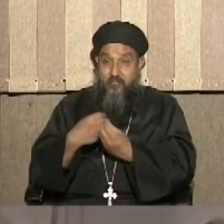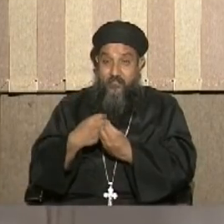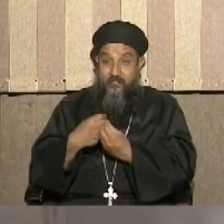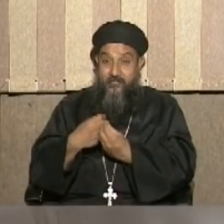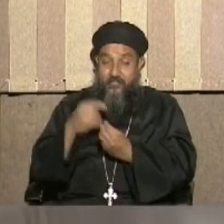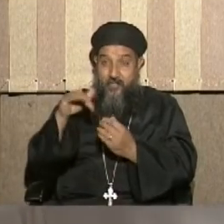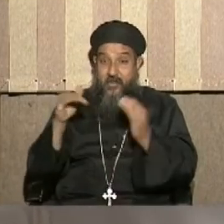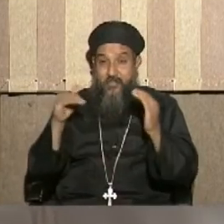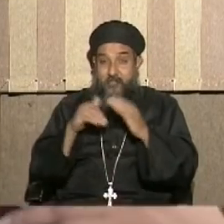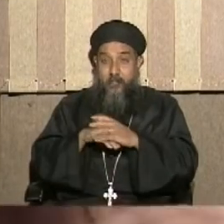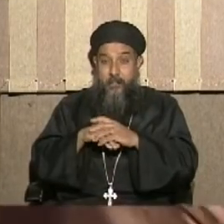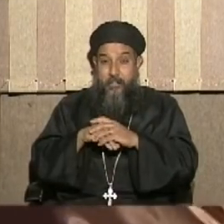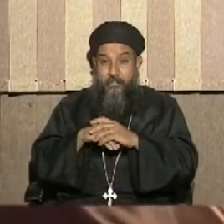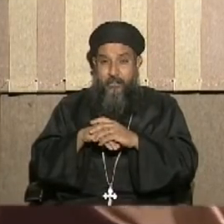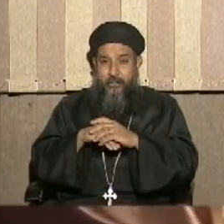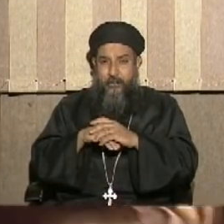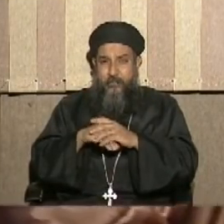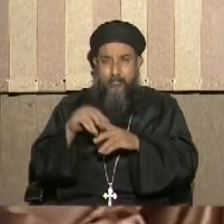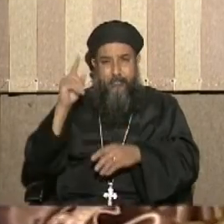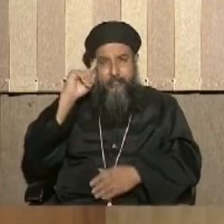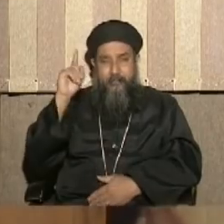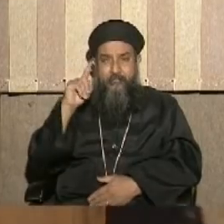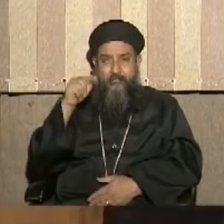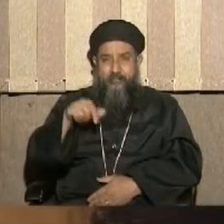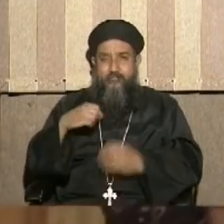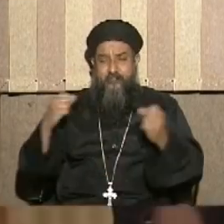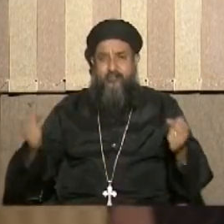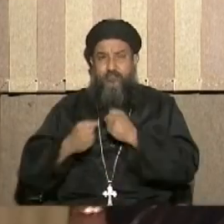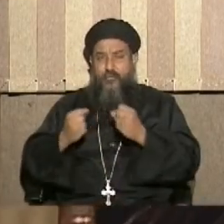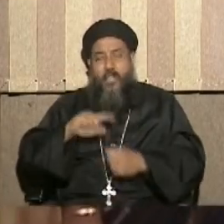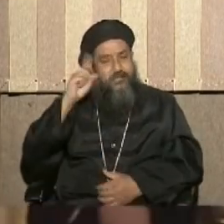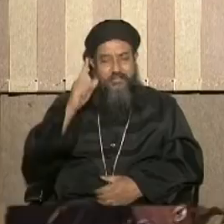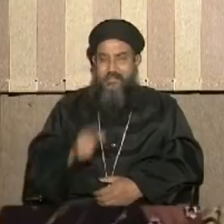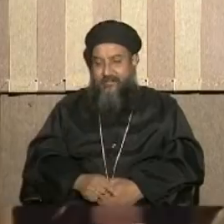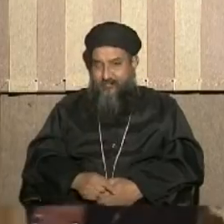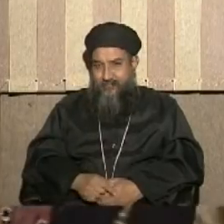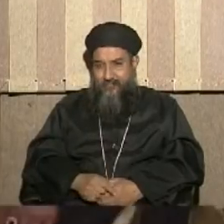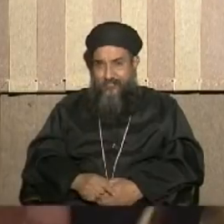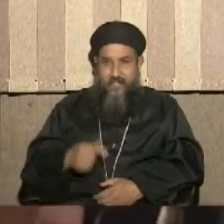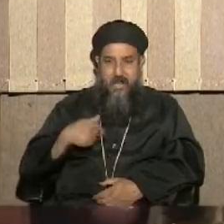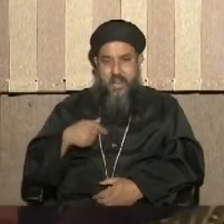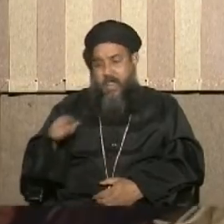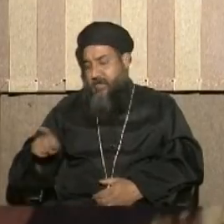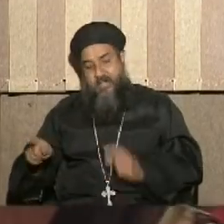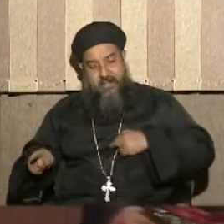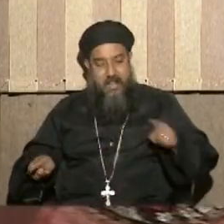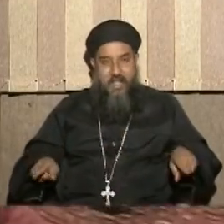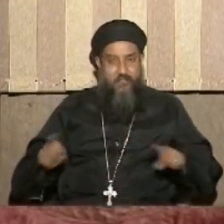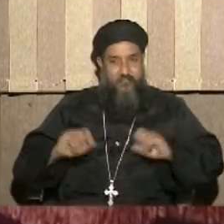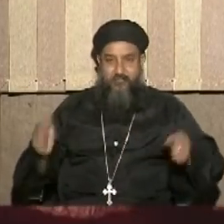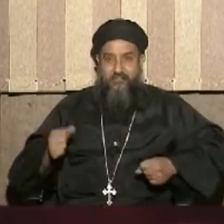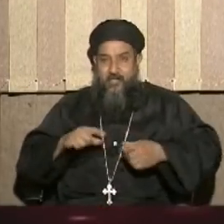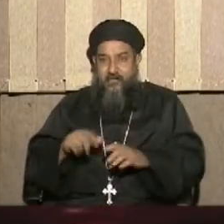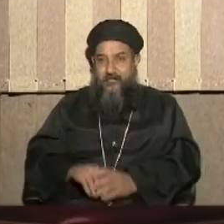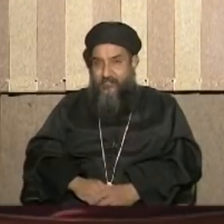تعالوا بقى نحفظ ايه النهارده. انا مش هحفظ، خلي اركاديوس هو اللي يحفظ. ايش معنى انا